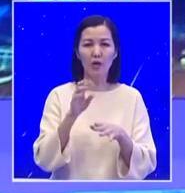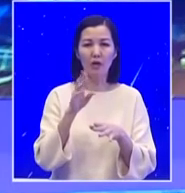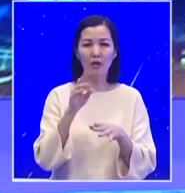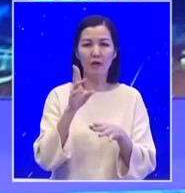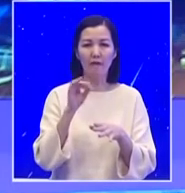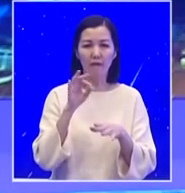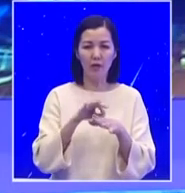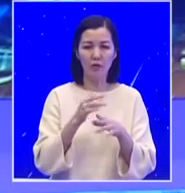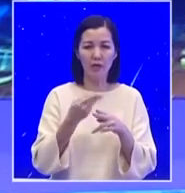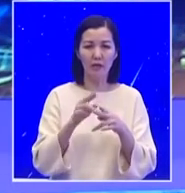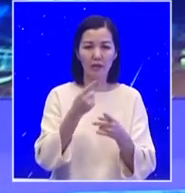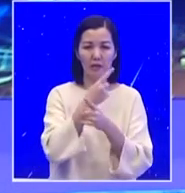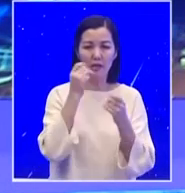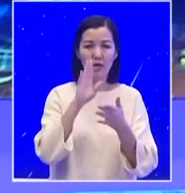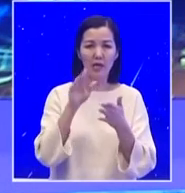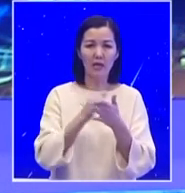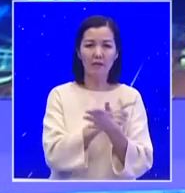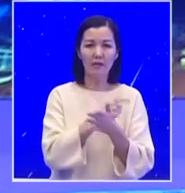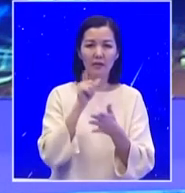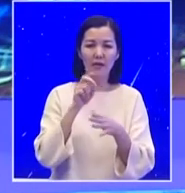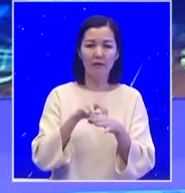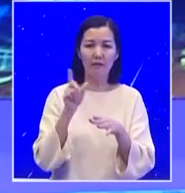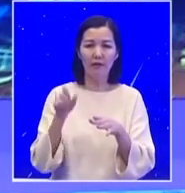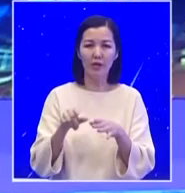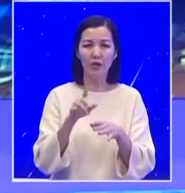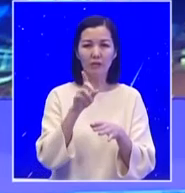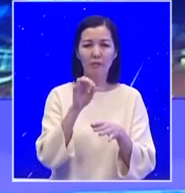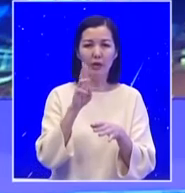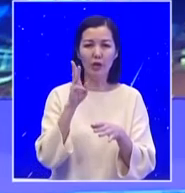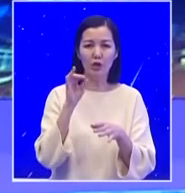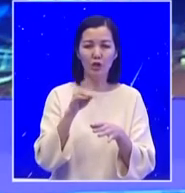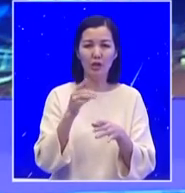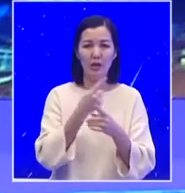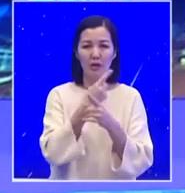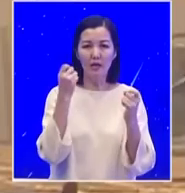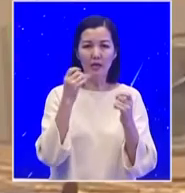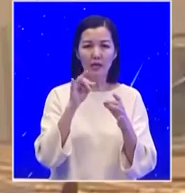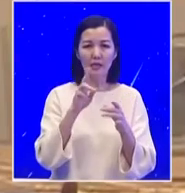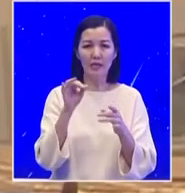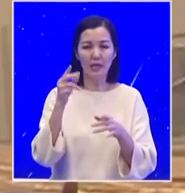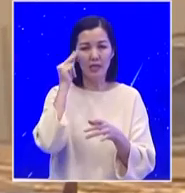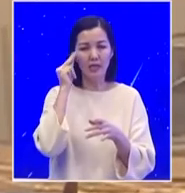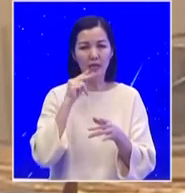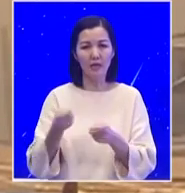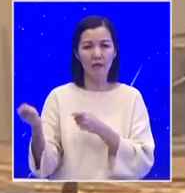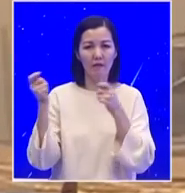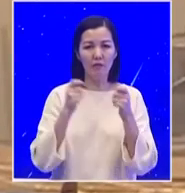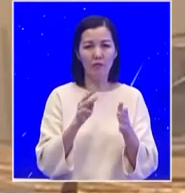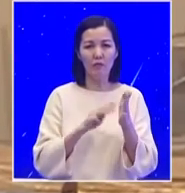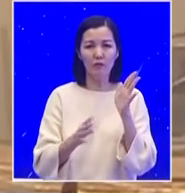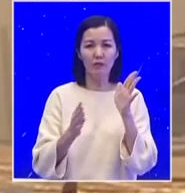коронавируса. Об этом сообщил главный санврач страны Жандарбек Бекшин. По его информации, из КНР было